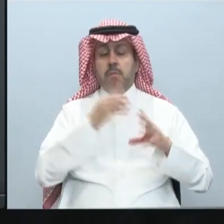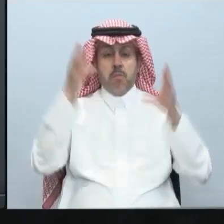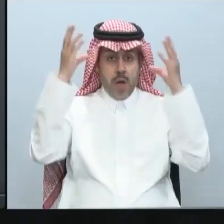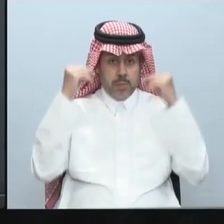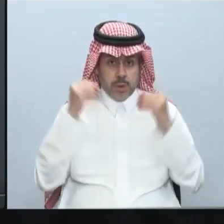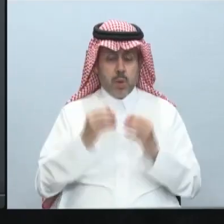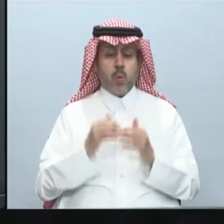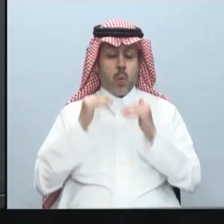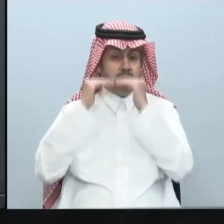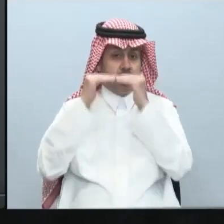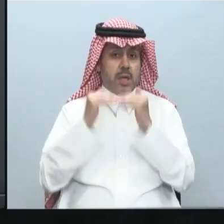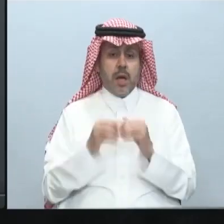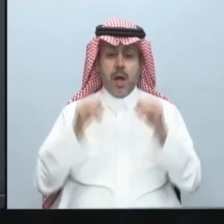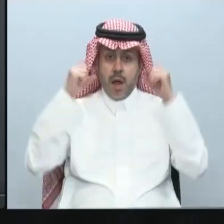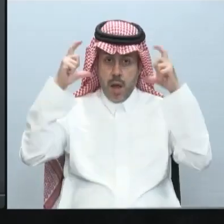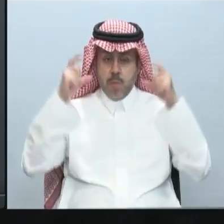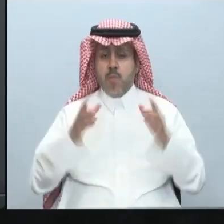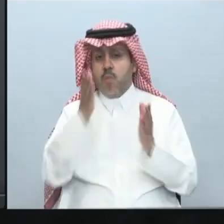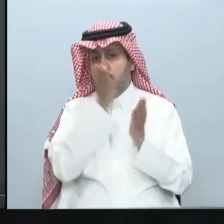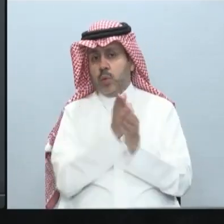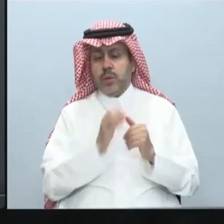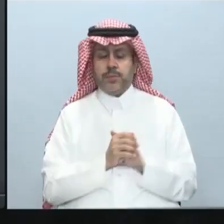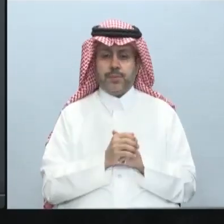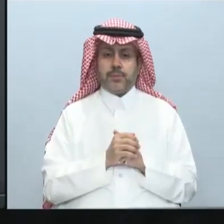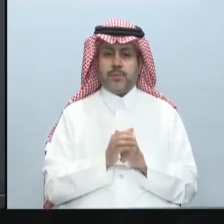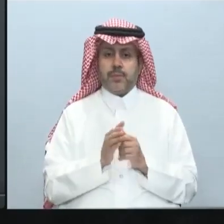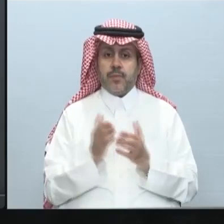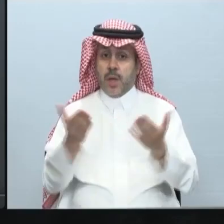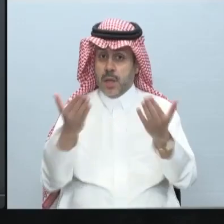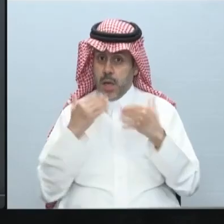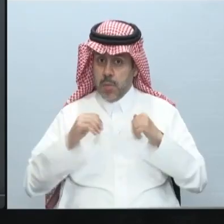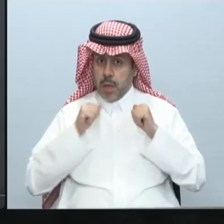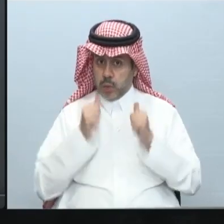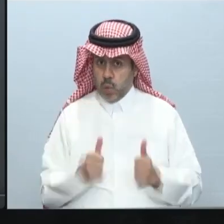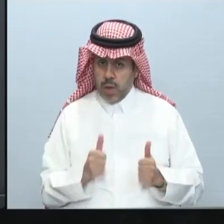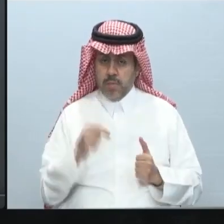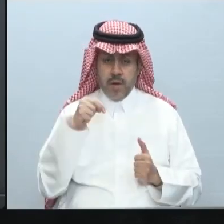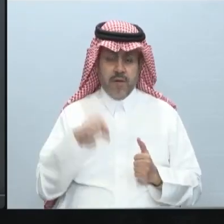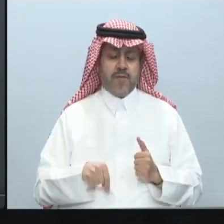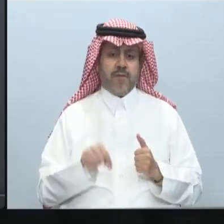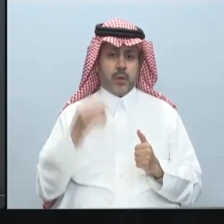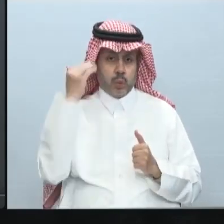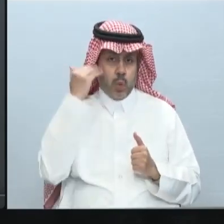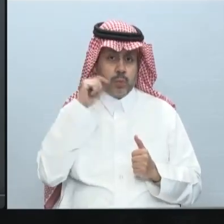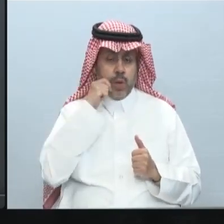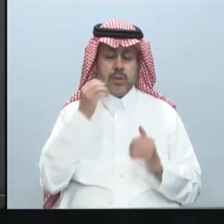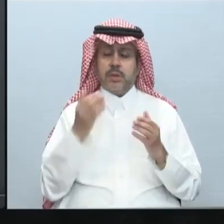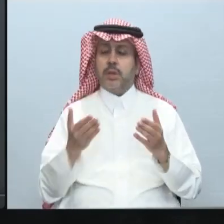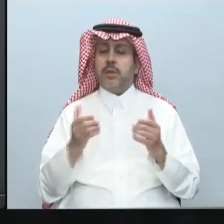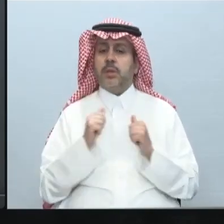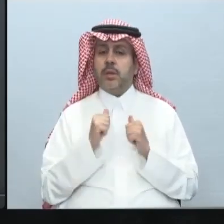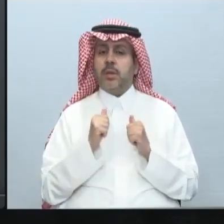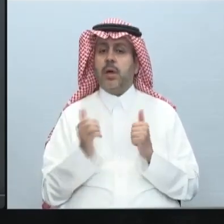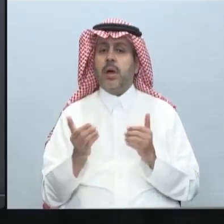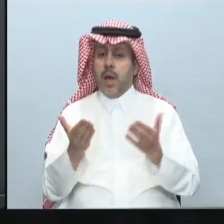وهدى وتقى يا ذا الجلال والاكرام حياكم الله اخواني الطلاب والطالبات في ماده توحيد واحد اهلا وسهلا